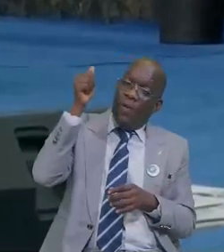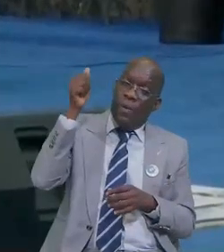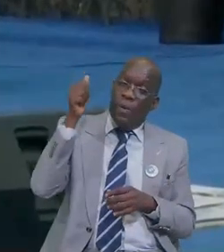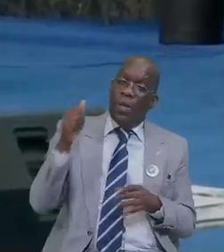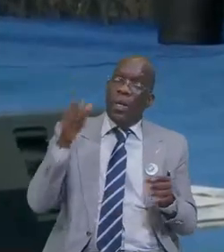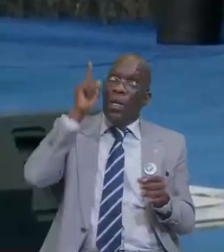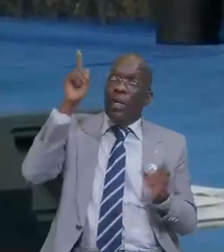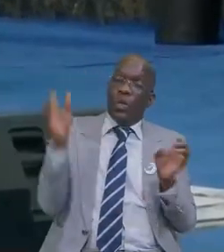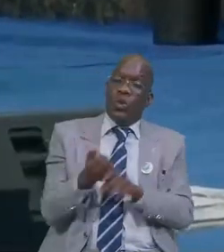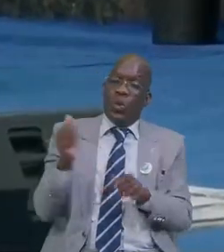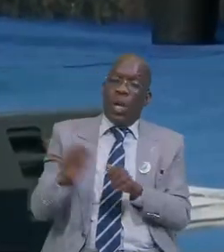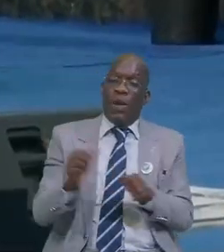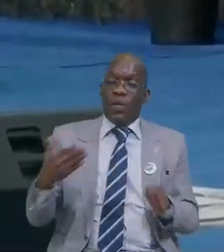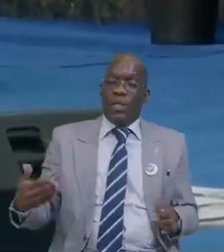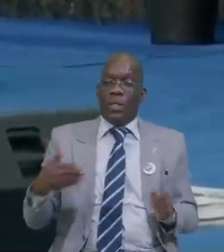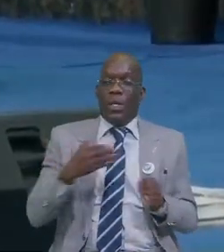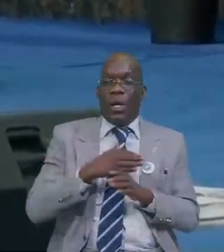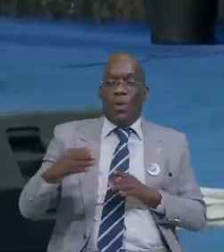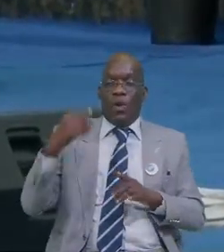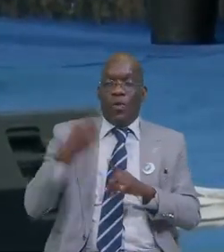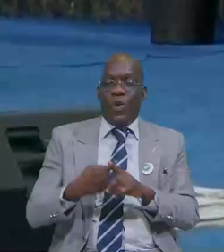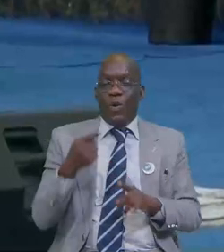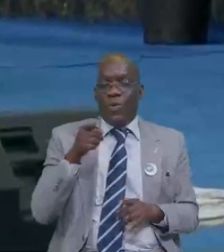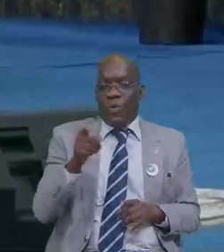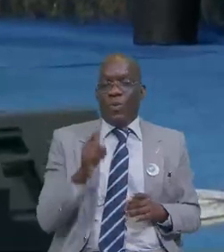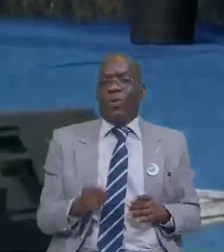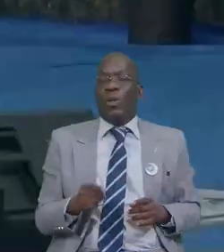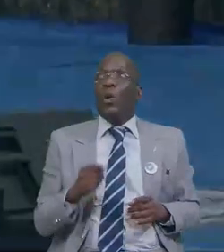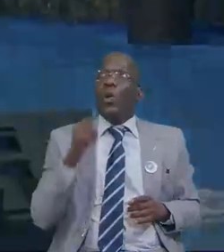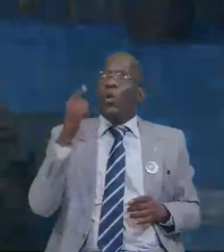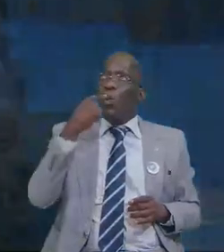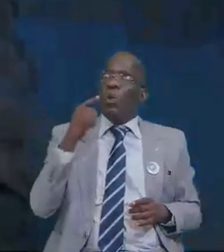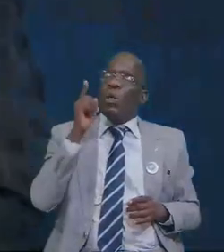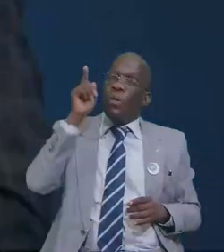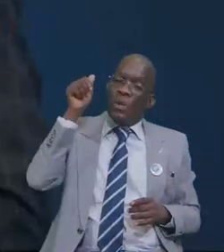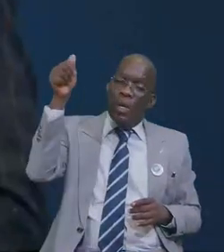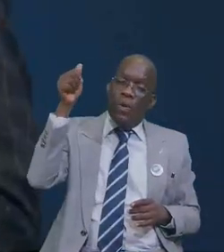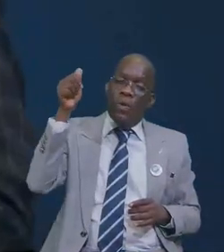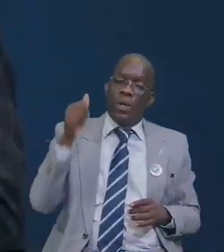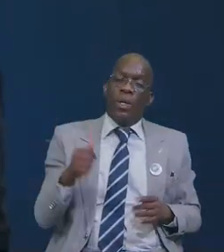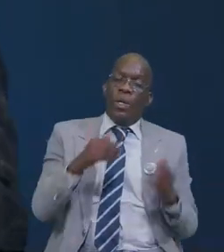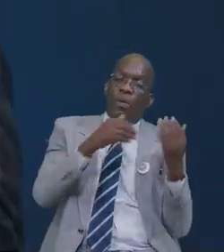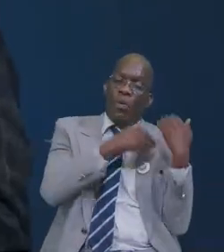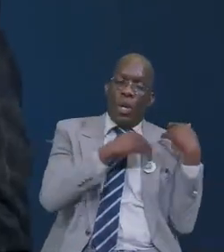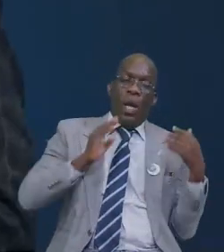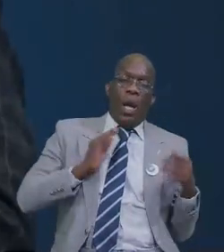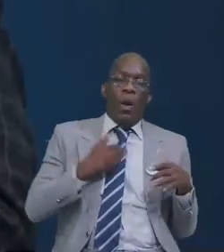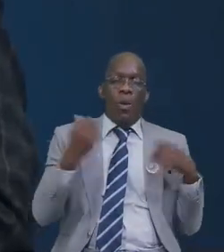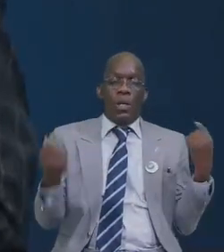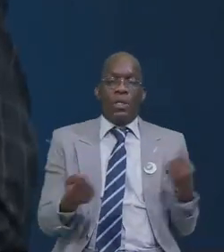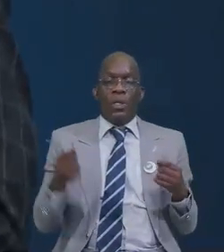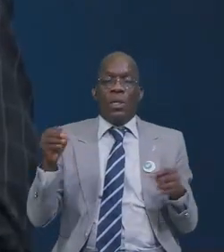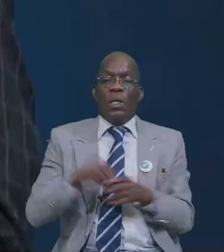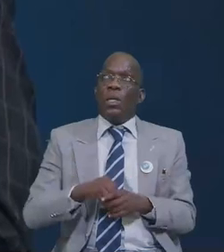Lui-même, nos plaies, il a tout porté de toi. Lui qui a porté lui-même nos péchés en